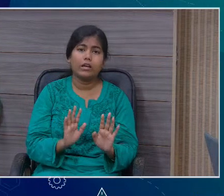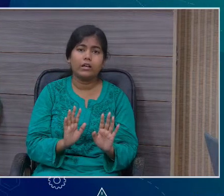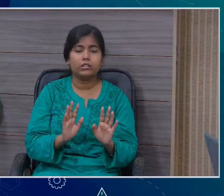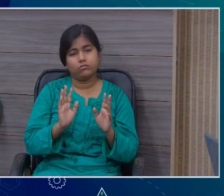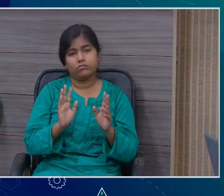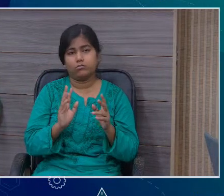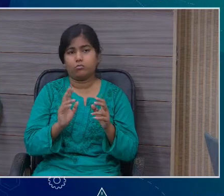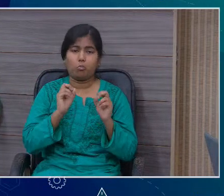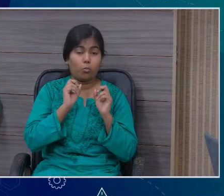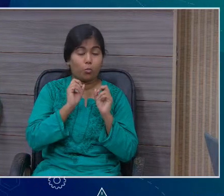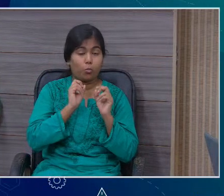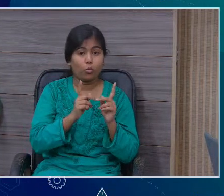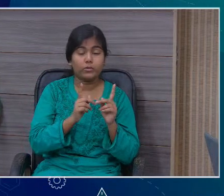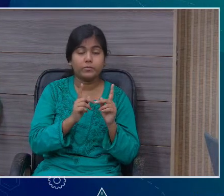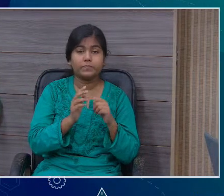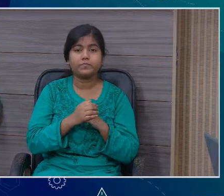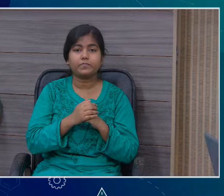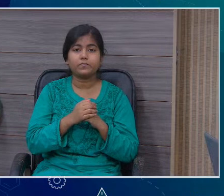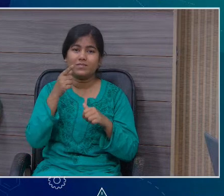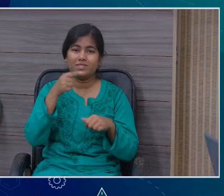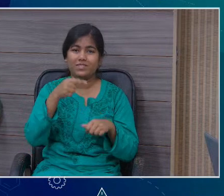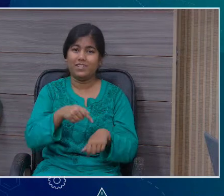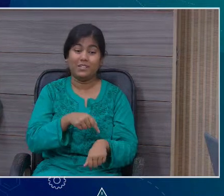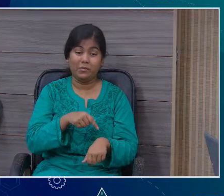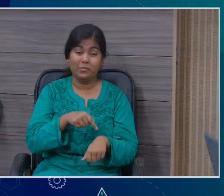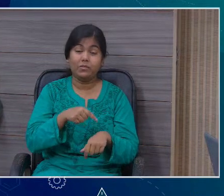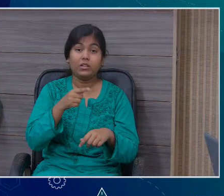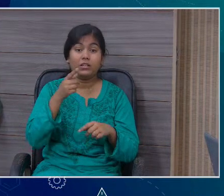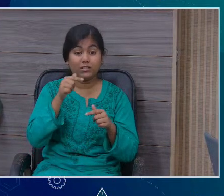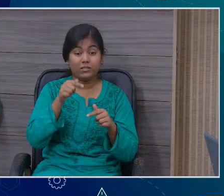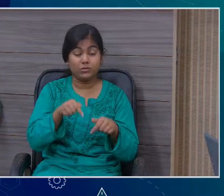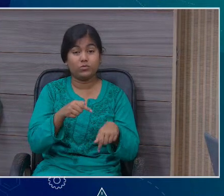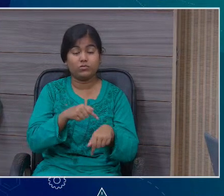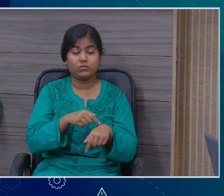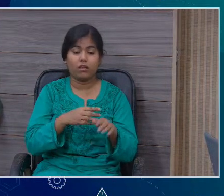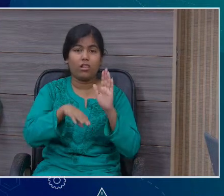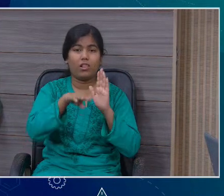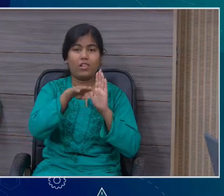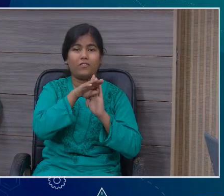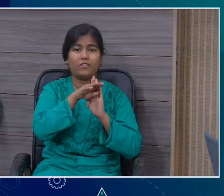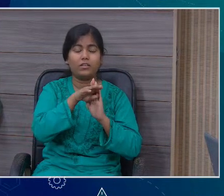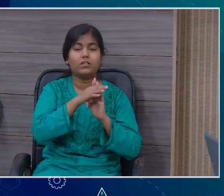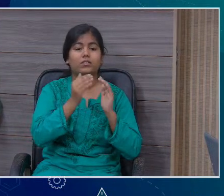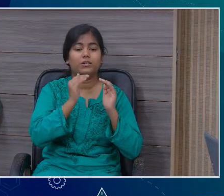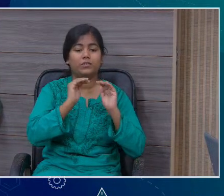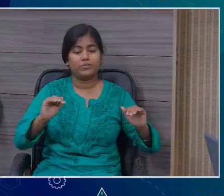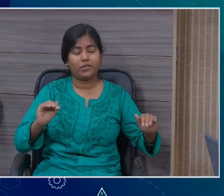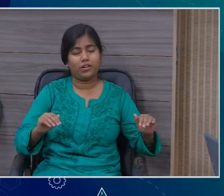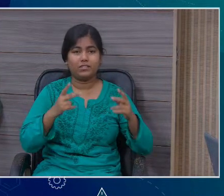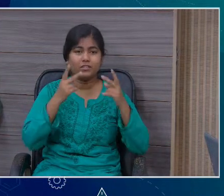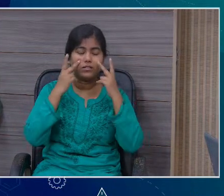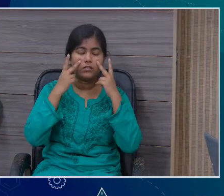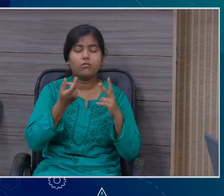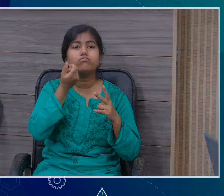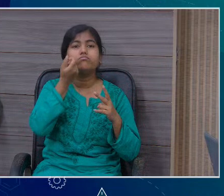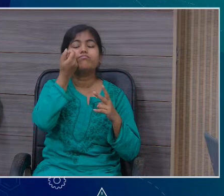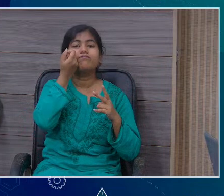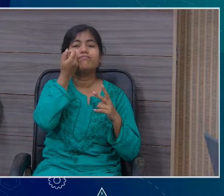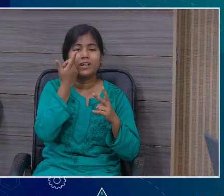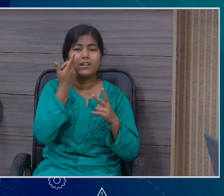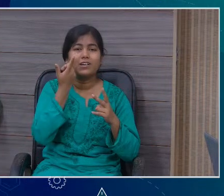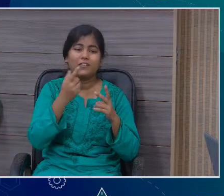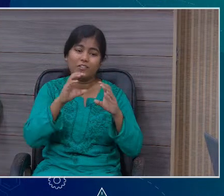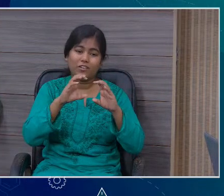students, because that is the time the child starts to understand the differences. उसकी क्लास में वो देखेगा कि बहुत सारे बच्चे हैं which are different from